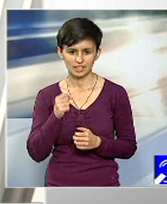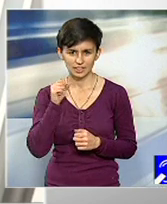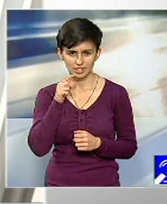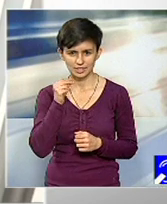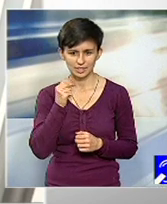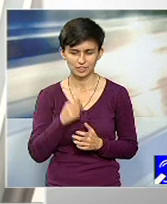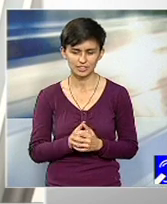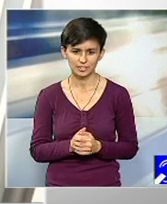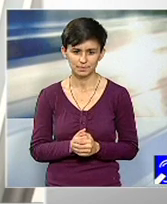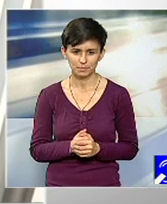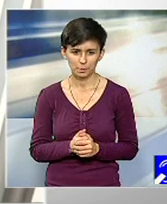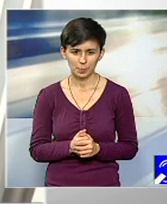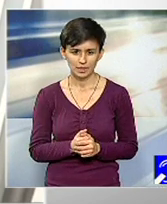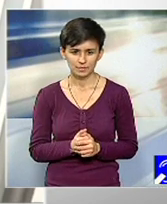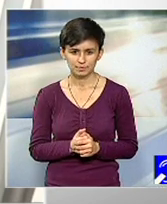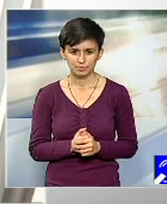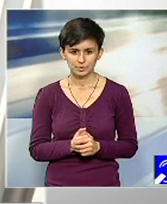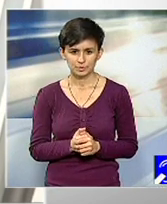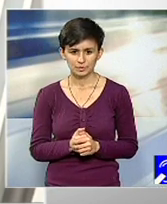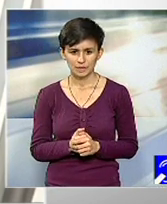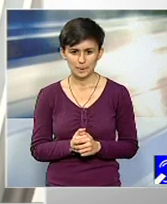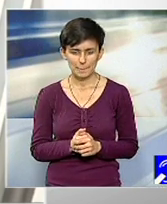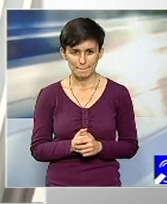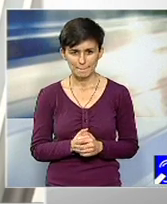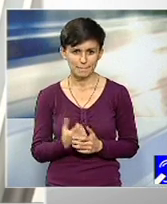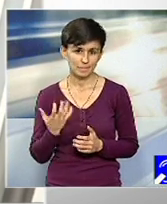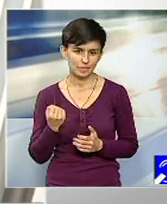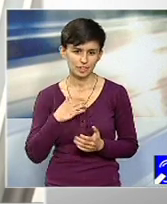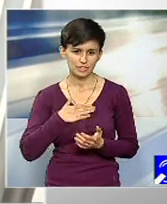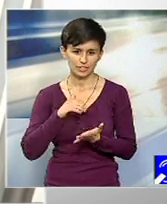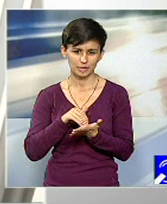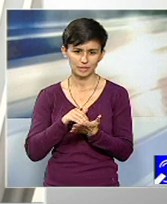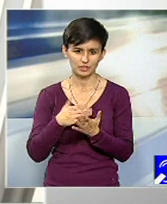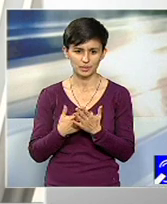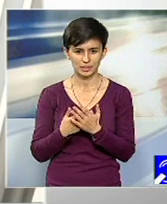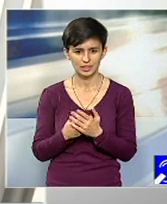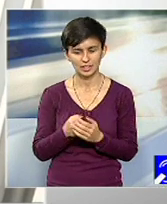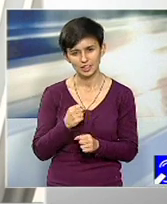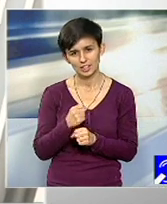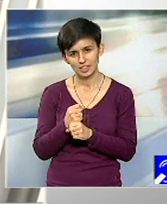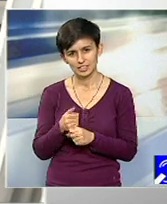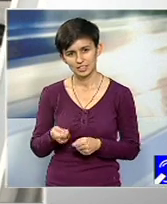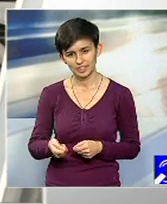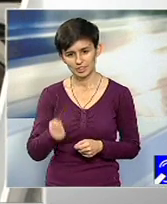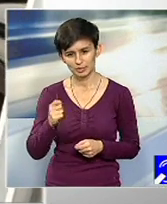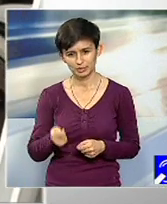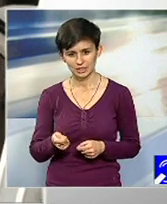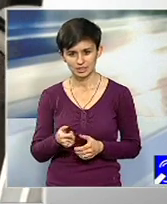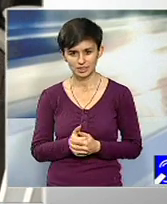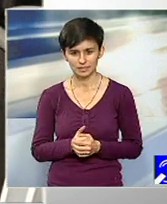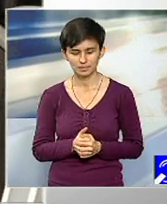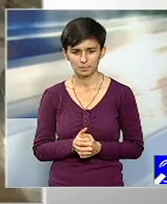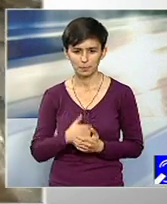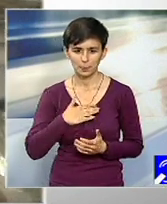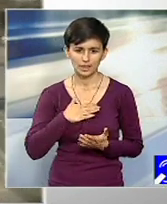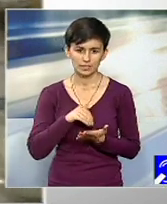clătite în bucătăria Raluca, doamnelor și domnilor. Și ce avem nevoie ca să facem cele mai minunate clătite? Avem nevoie